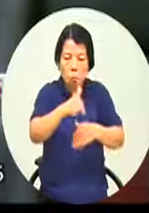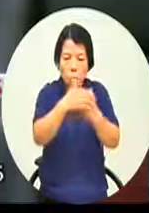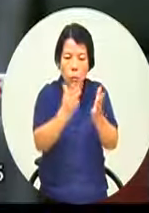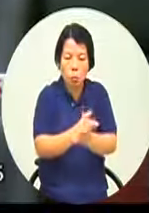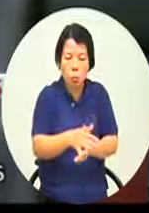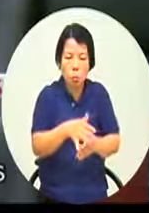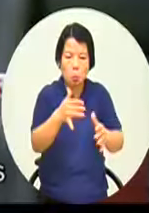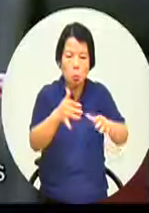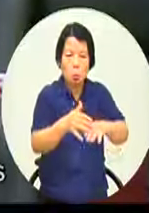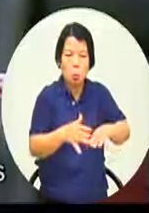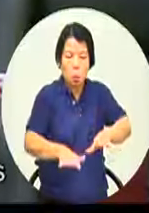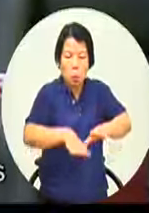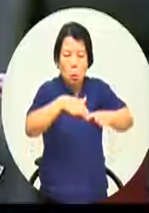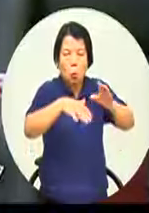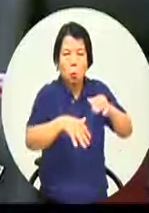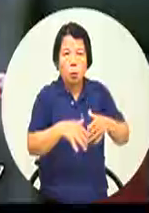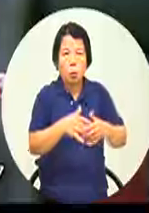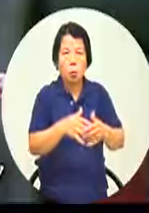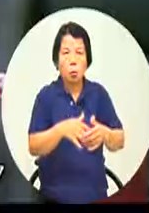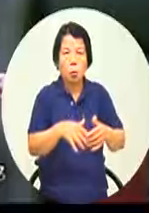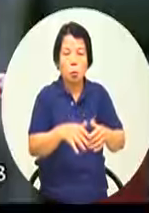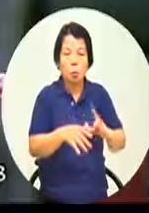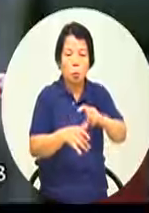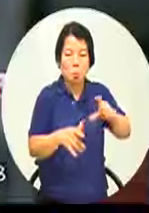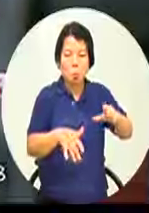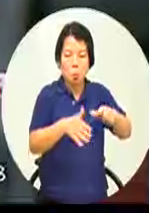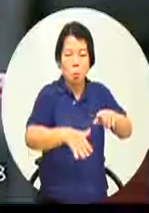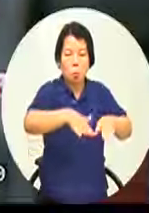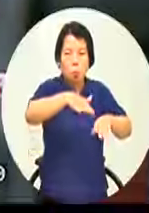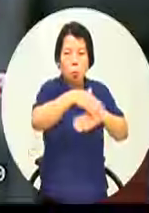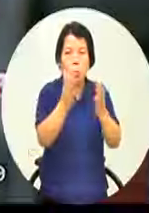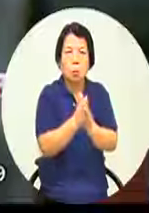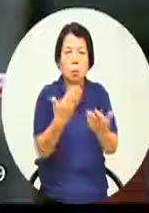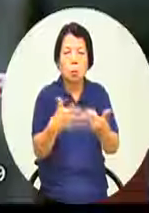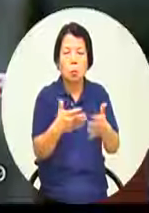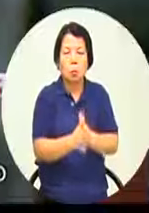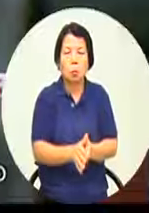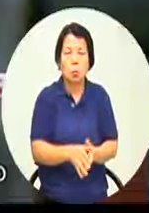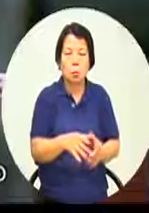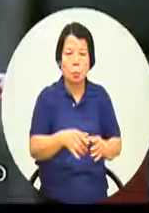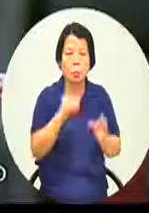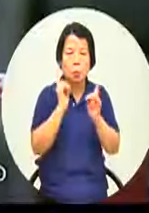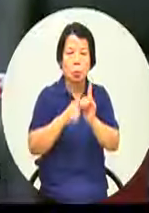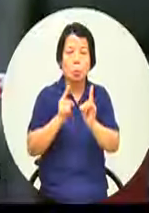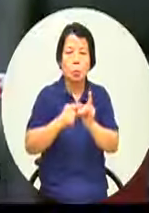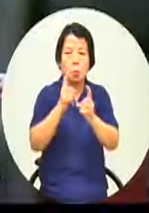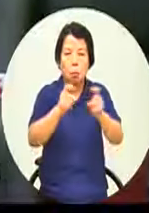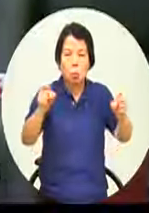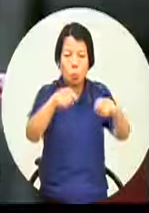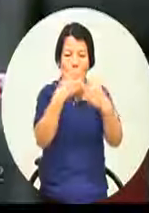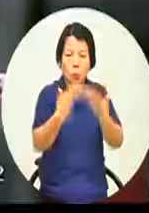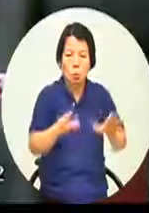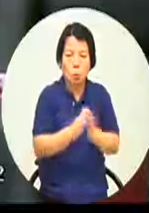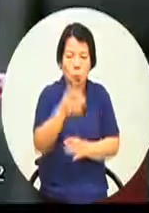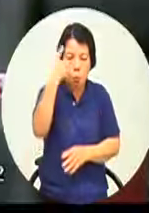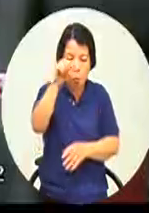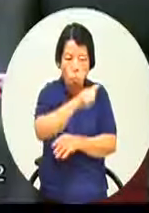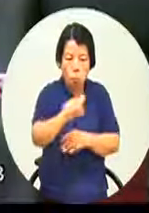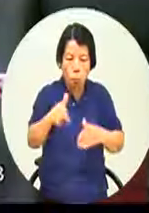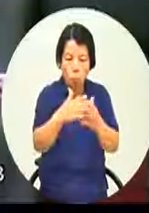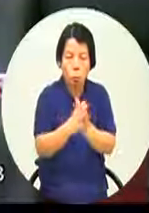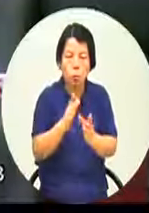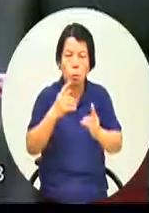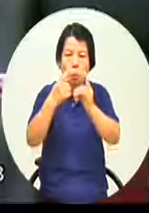个凤鸣街到我们的中华街这一带哦。有很多古迹啊，成功城隍庙